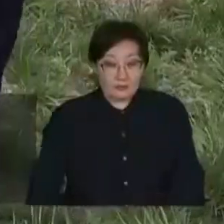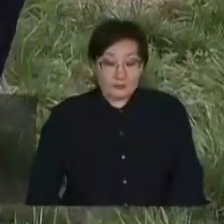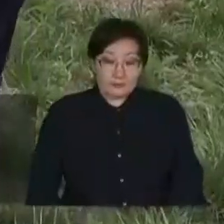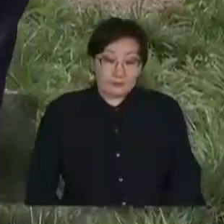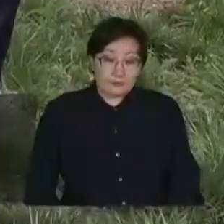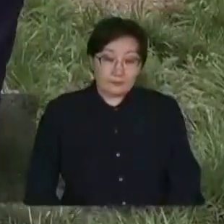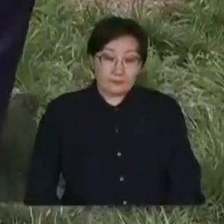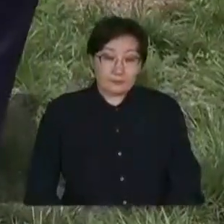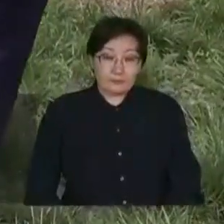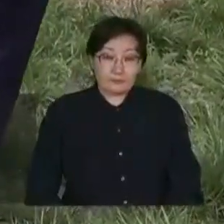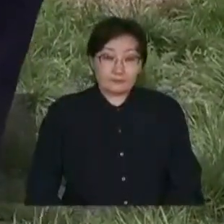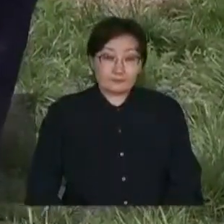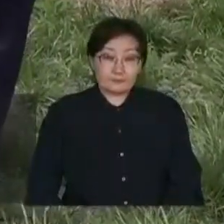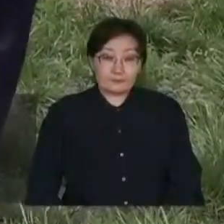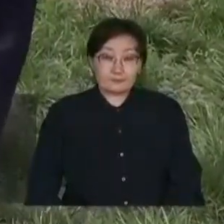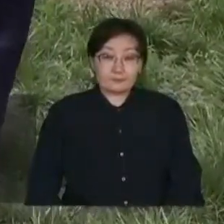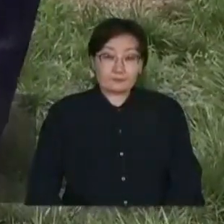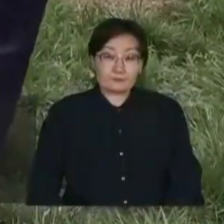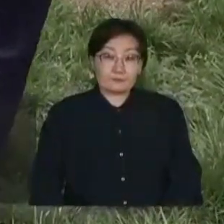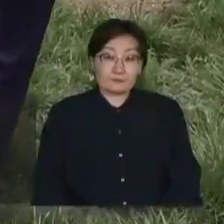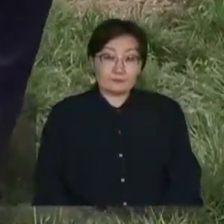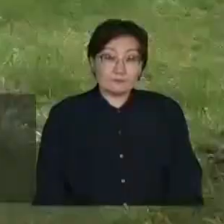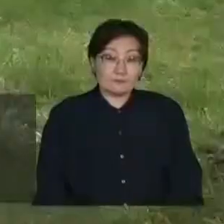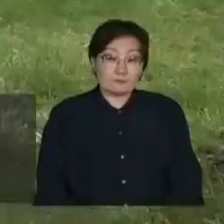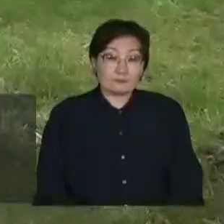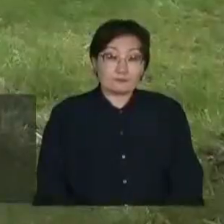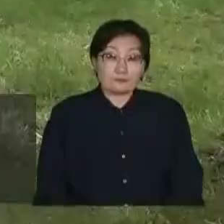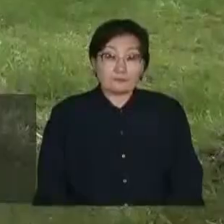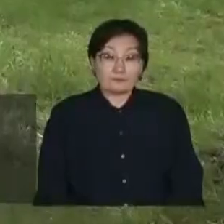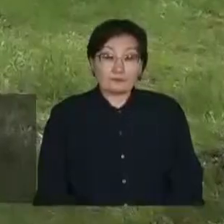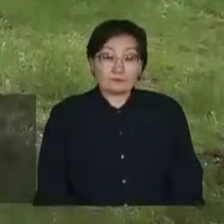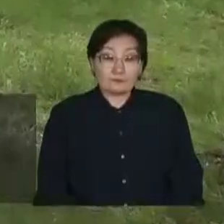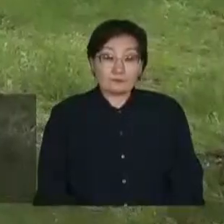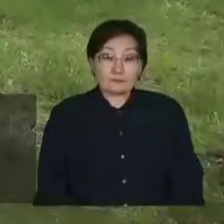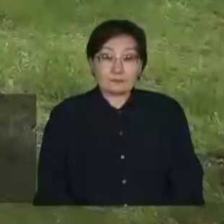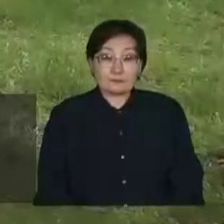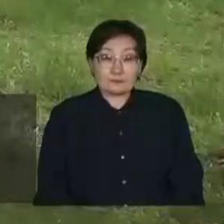Гүлмарал Изатқызы, Айдана Нұра, Шақсылық тілеп берген Алматы телеарнасы, Алматы облысы.